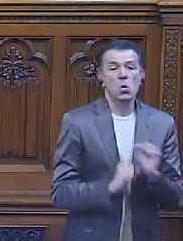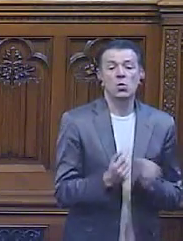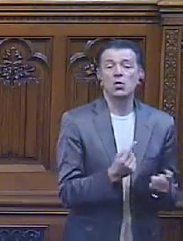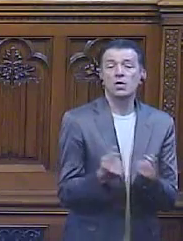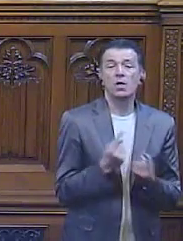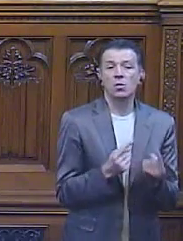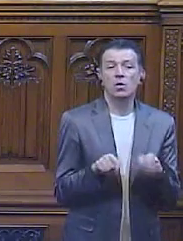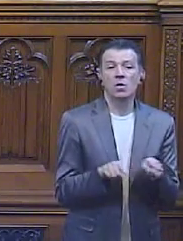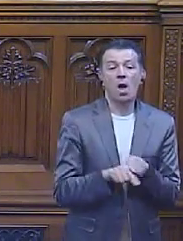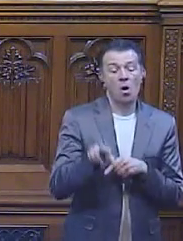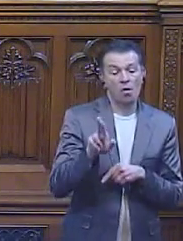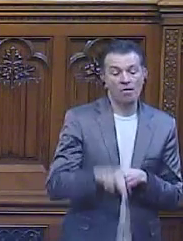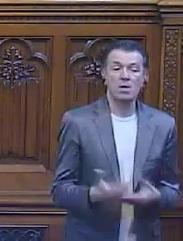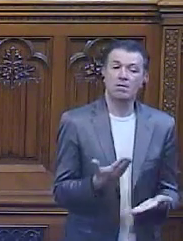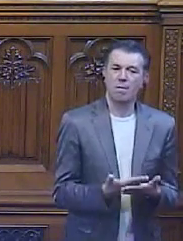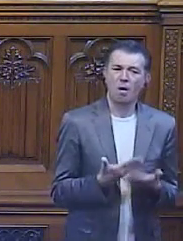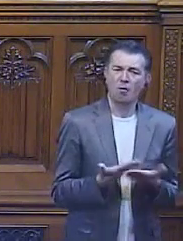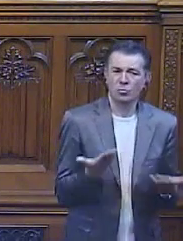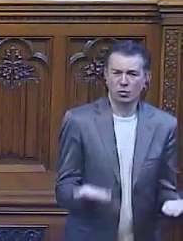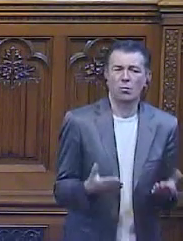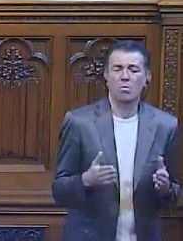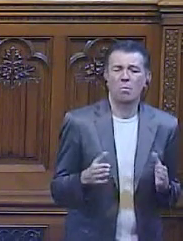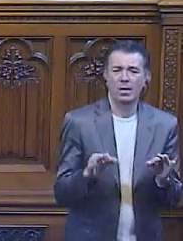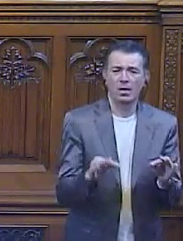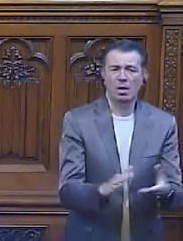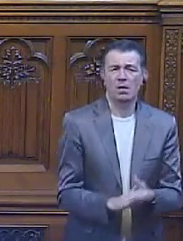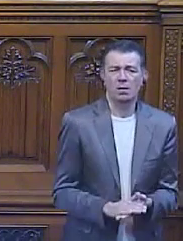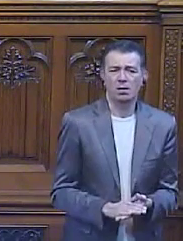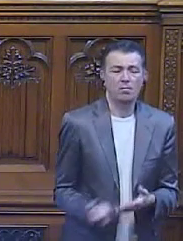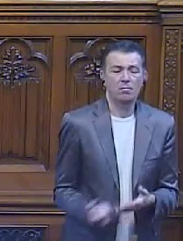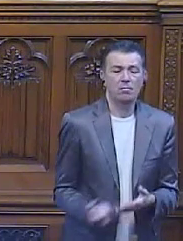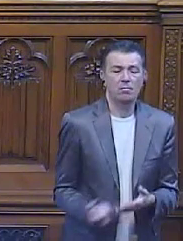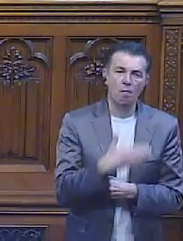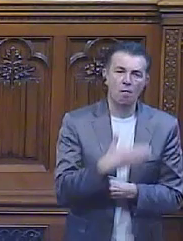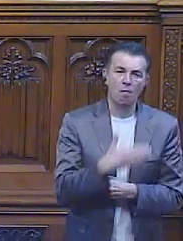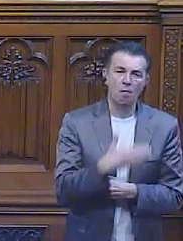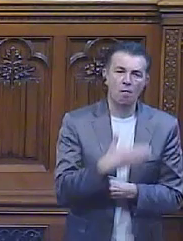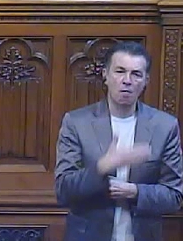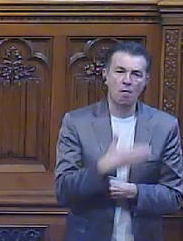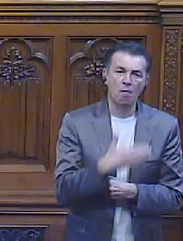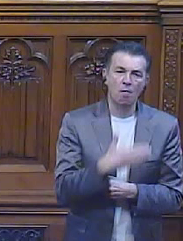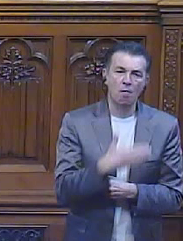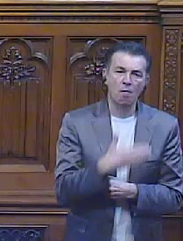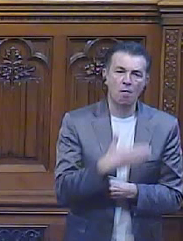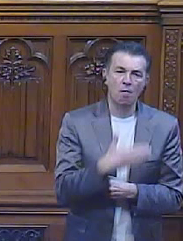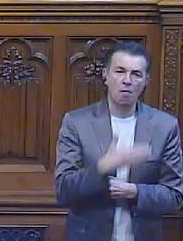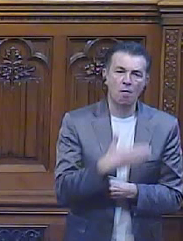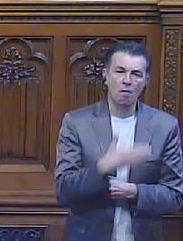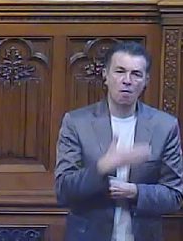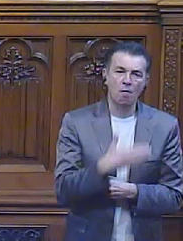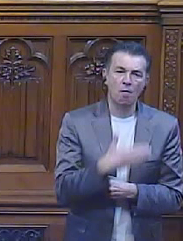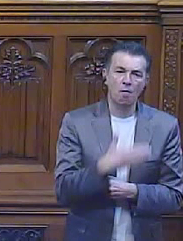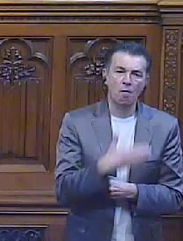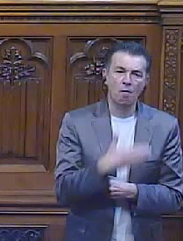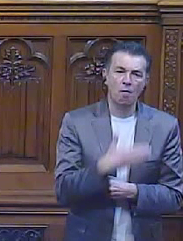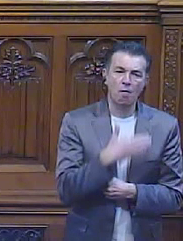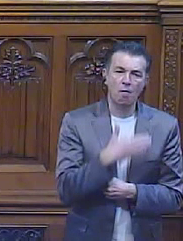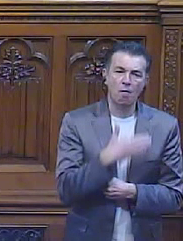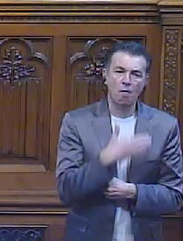Notsituation auch in Wien gehandelt haben, vor allem die Zivilbevölkerung, gemeinsam mit allen